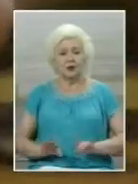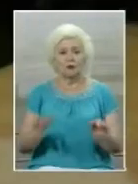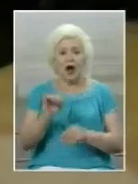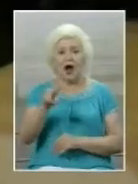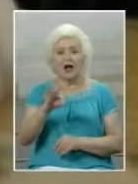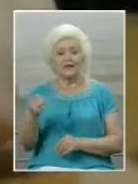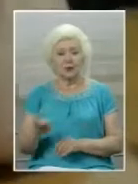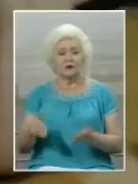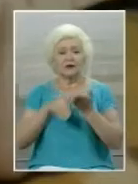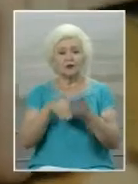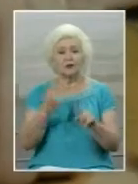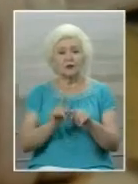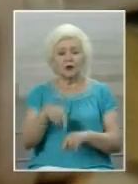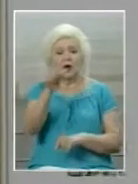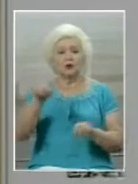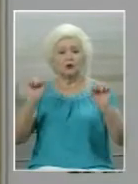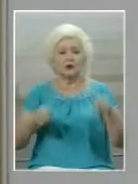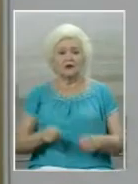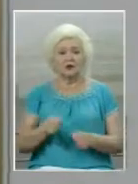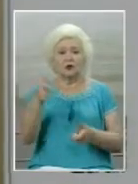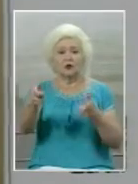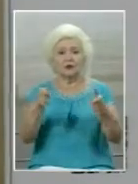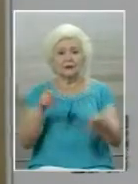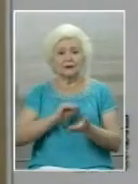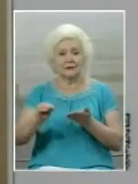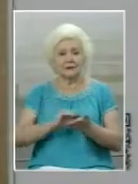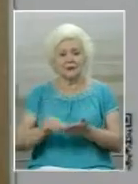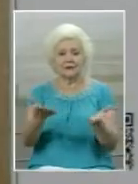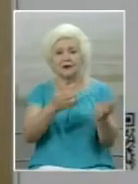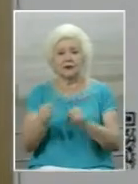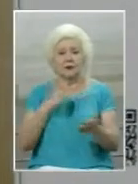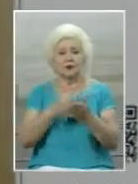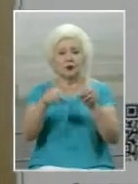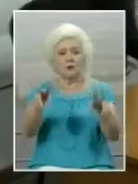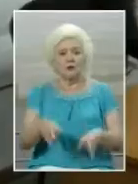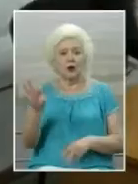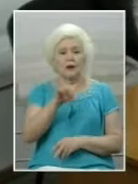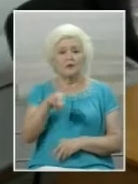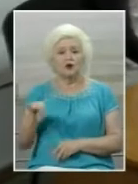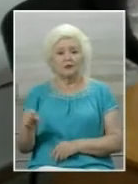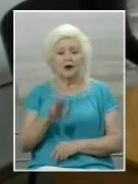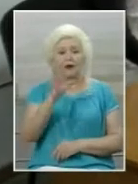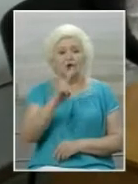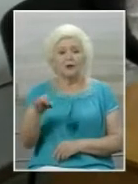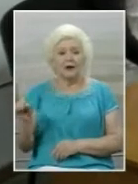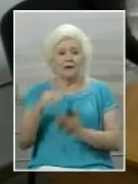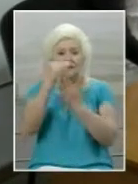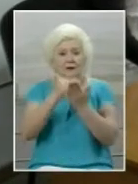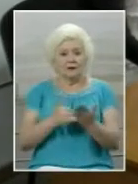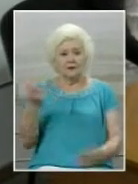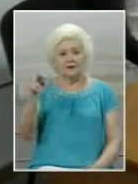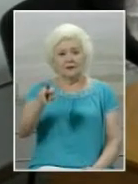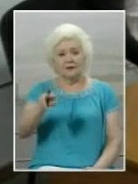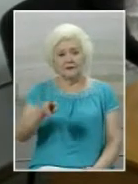iGov, за допомогою якої люди зможуть дистанційно записатися на прийом до фахівця. Олена Протопопова, Владислав Купрієв, телеканал